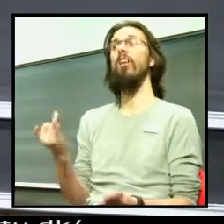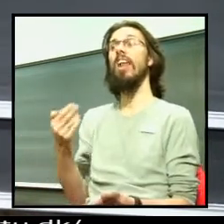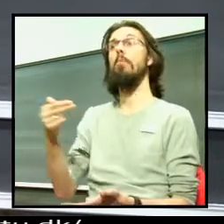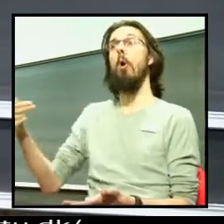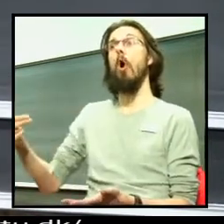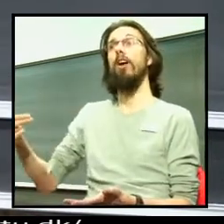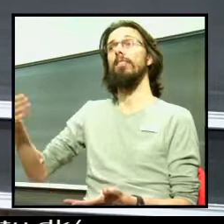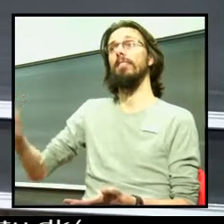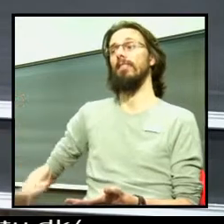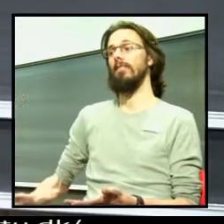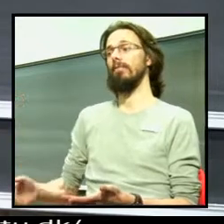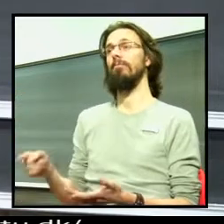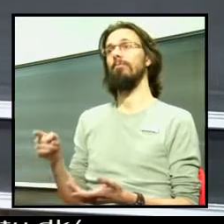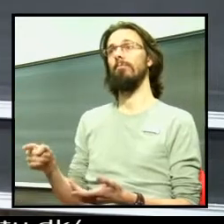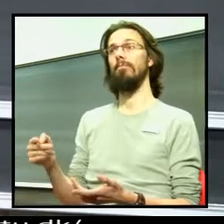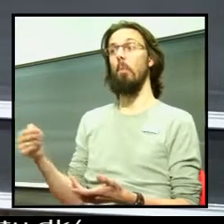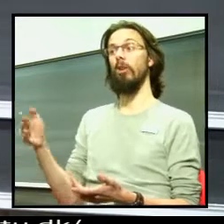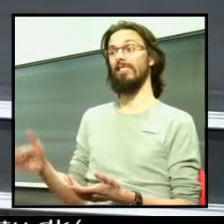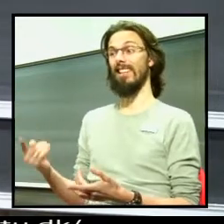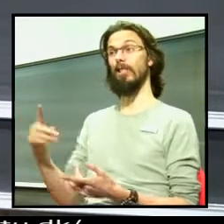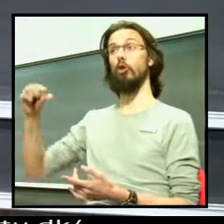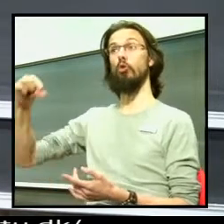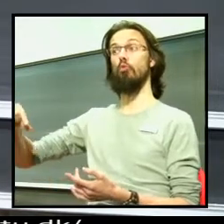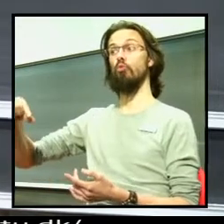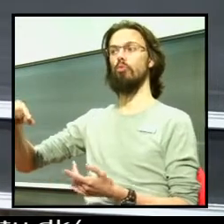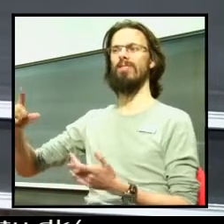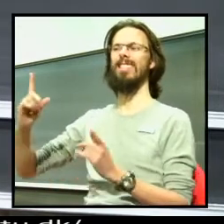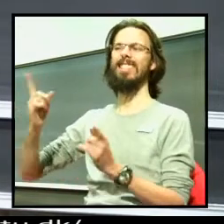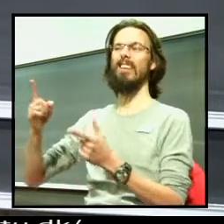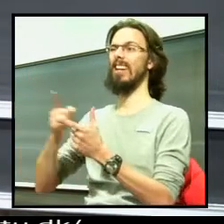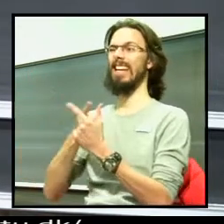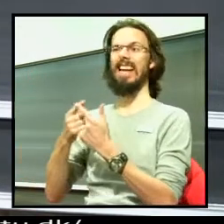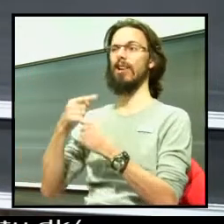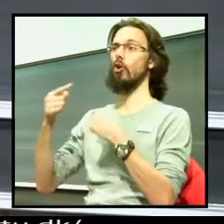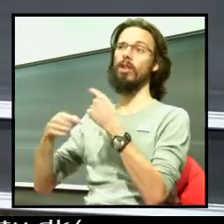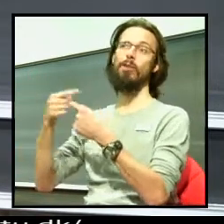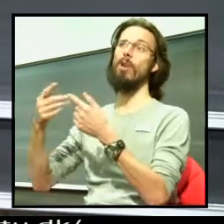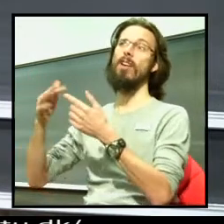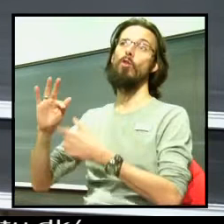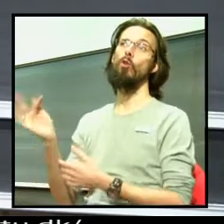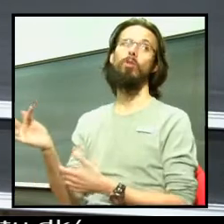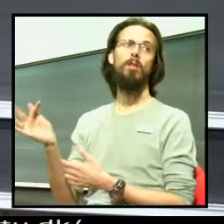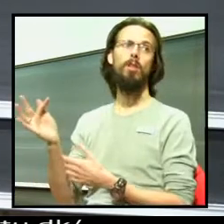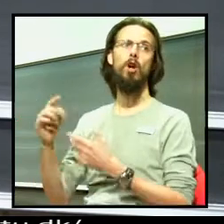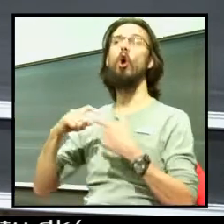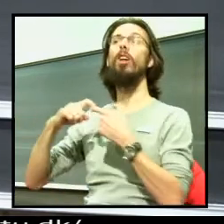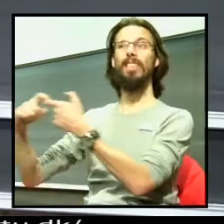siden. Q, det skal være en eller anden kontinueret funktion på et eller